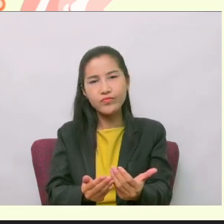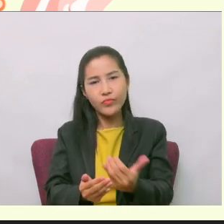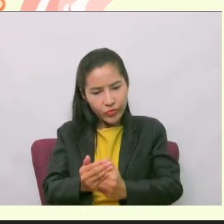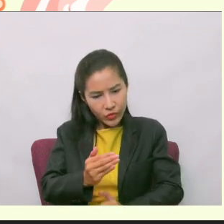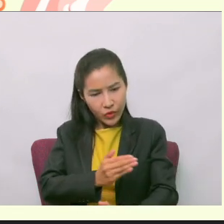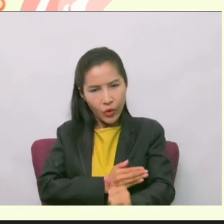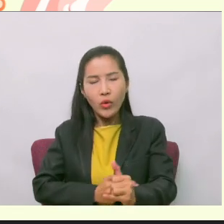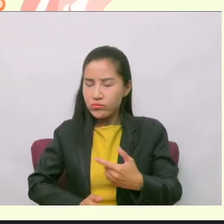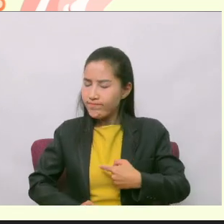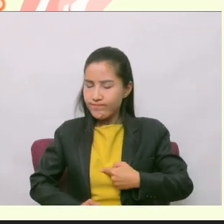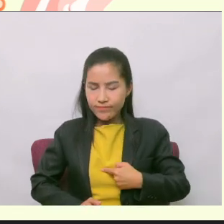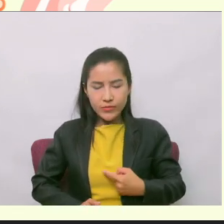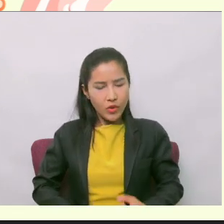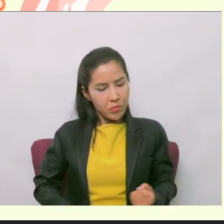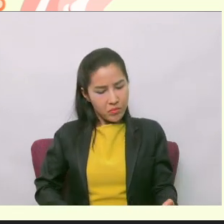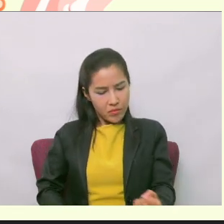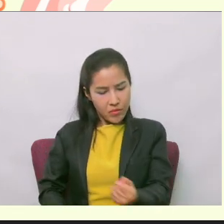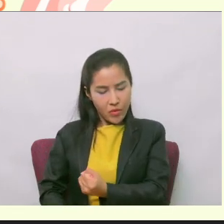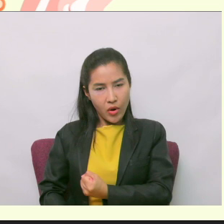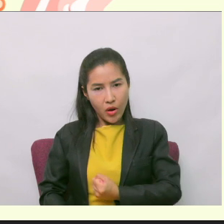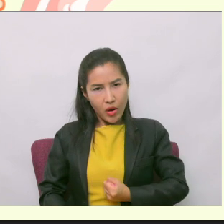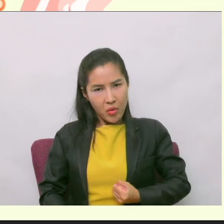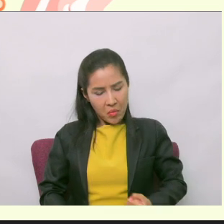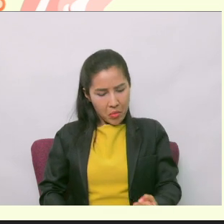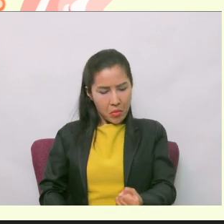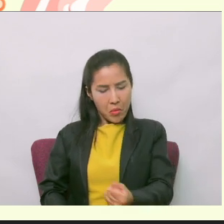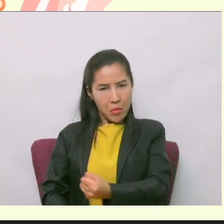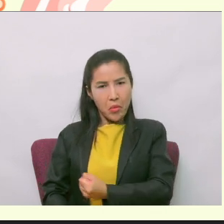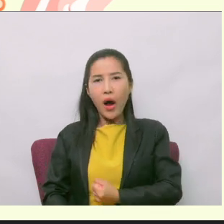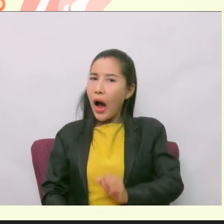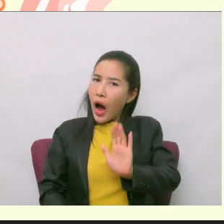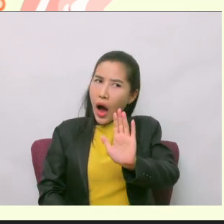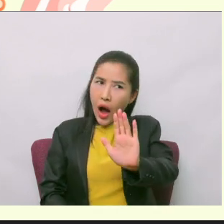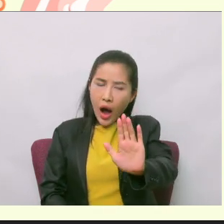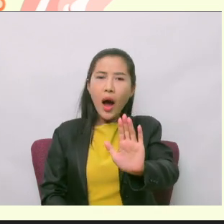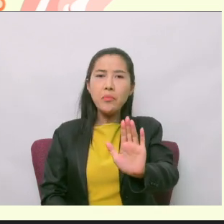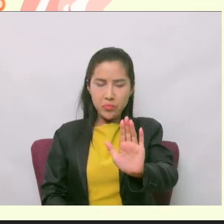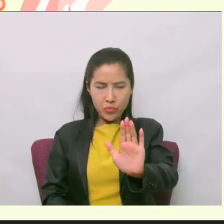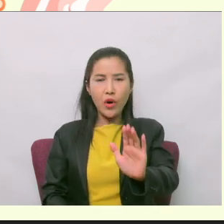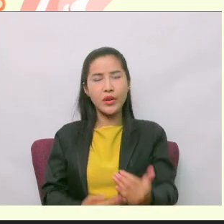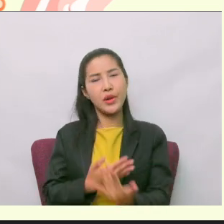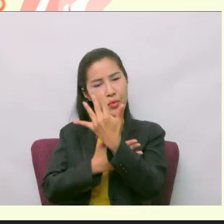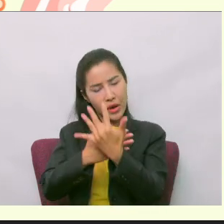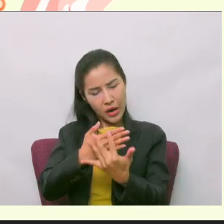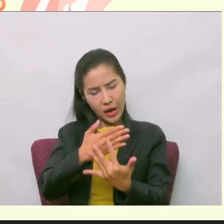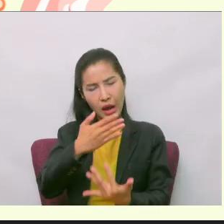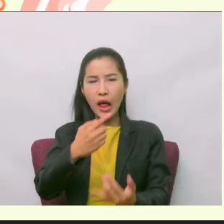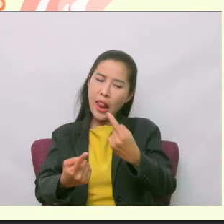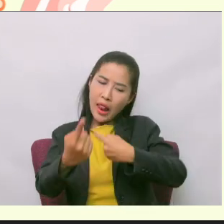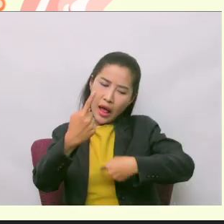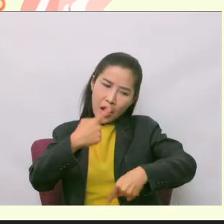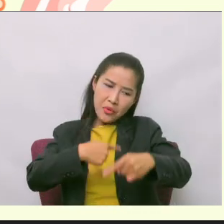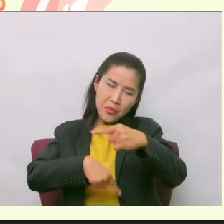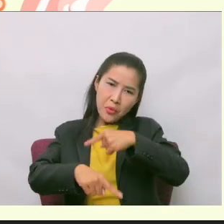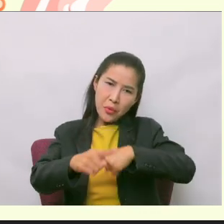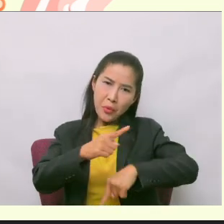ดีนะคะแล้วก็เพราะฉะนั้นเนี่ยถ้าเกิดว่ามีระบบการไหลเวียนเลือดที่มันพุ่งรุนแรงนะคะอย่างกรณีของส